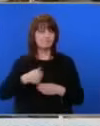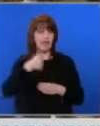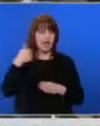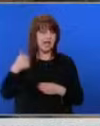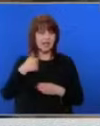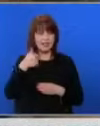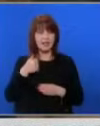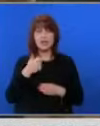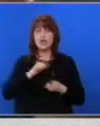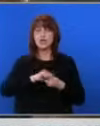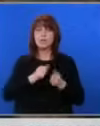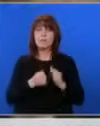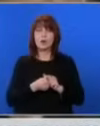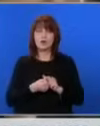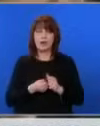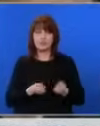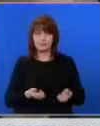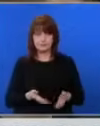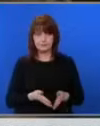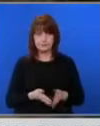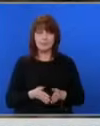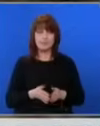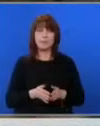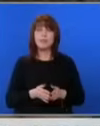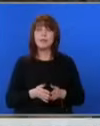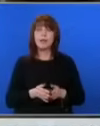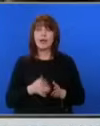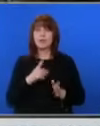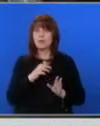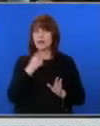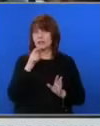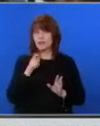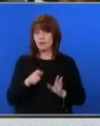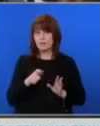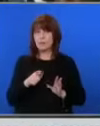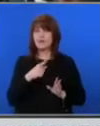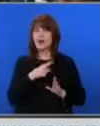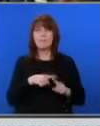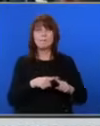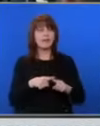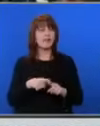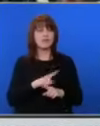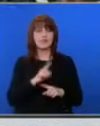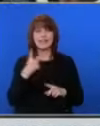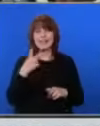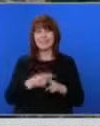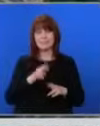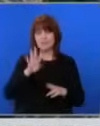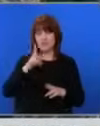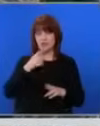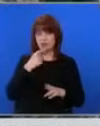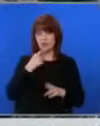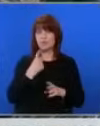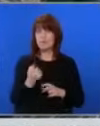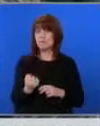беларуската опозиция срещу режима на президента Александър Лукашенко. По думите й, репресиите в Беларус не спират вече четвърта година и стават